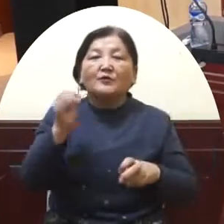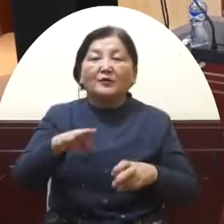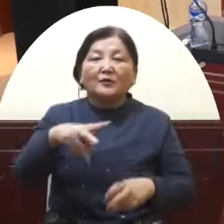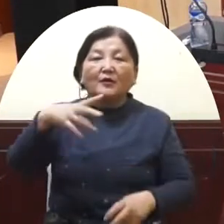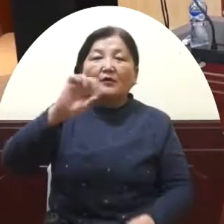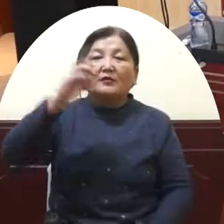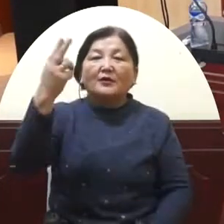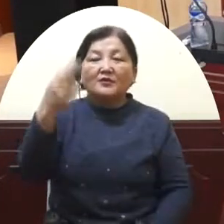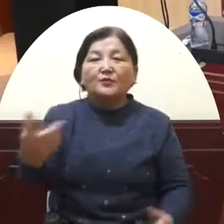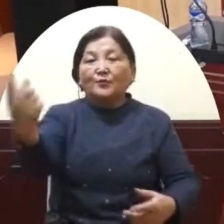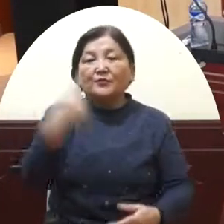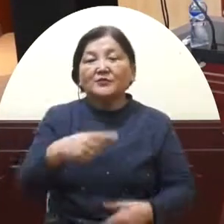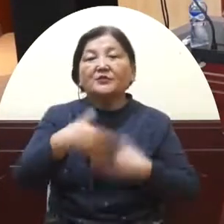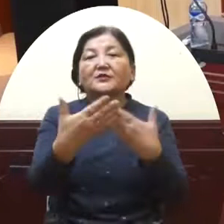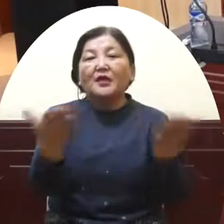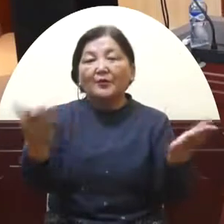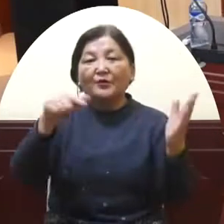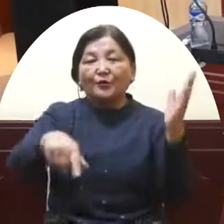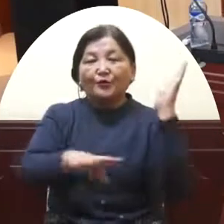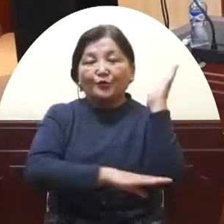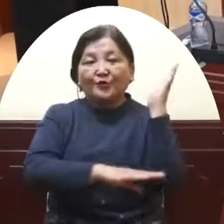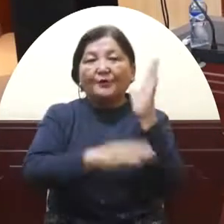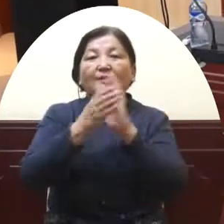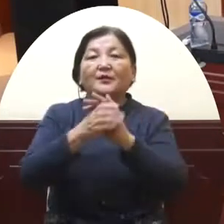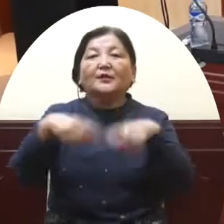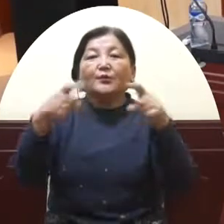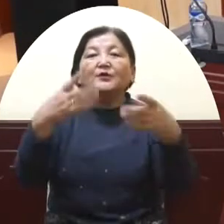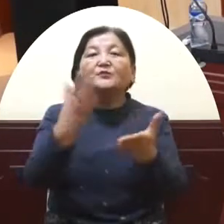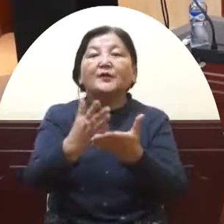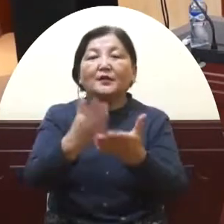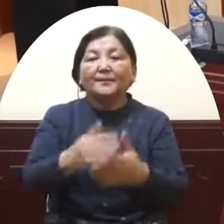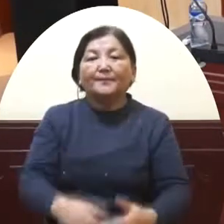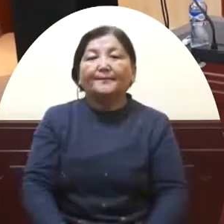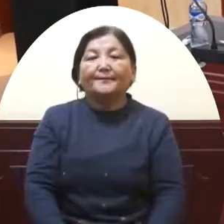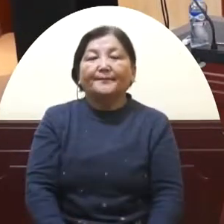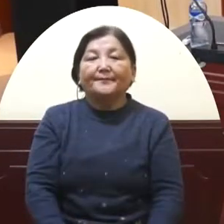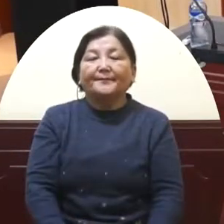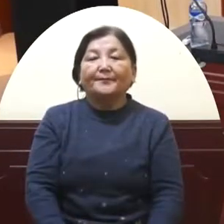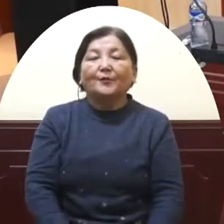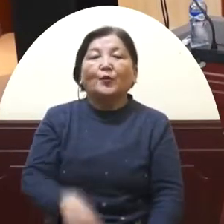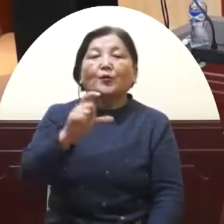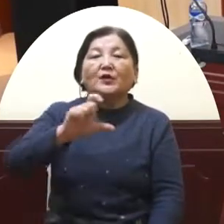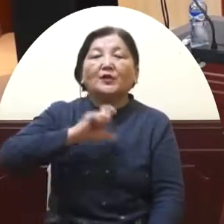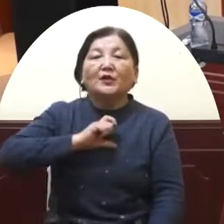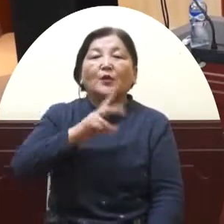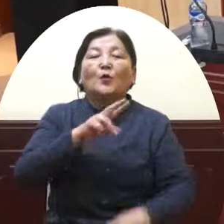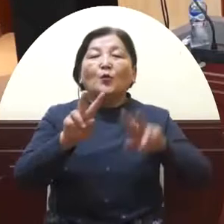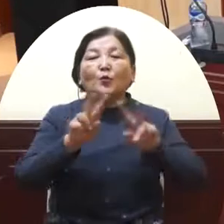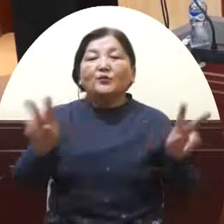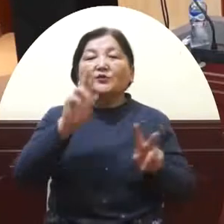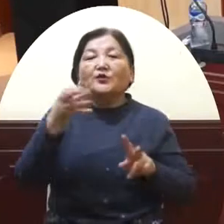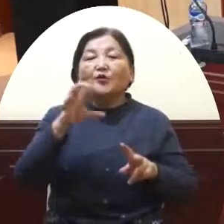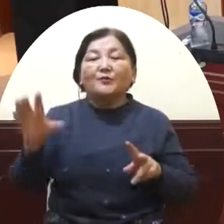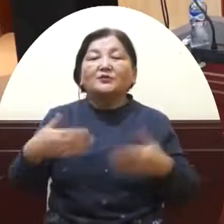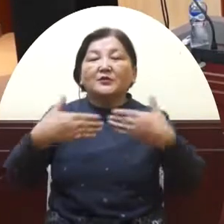гэрчлэлд хүрэлцээсэн тавхан өдрийн мэдээг дэвшүүлээ. Хүний эрхийн үндэсний комисс улс